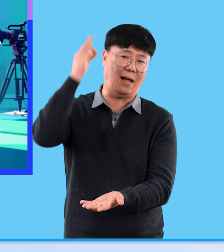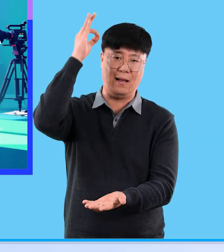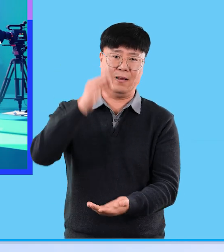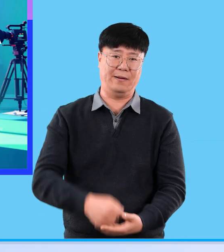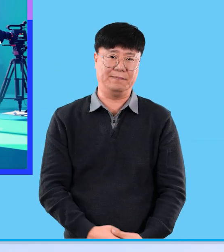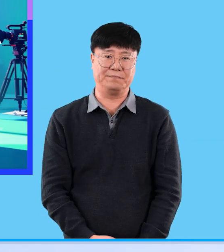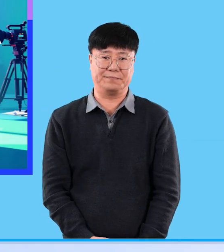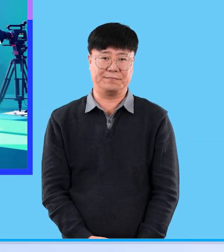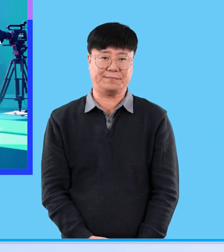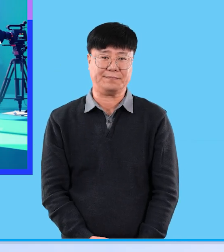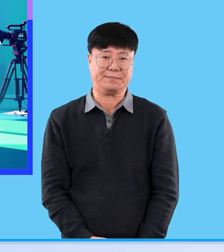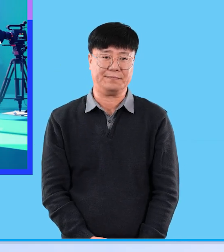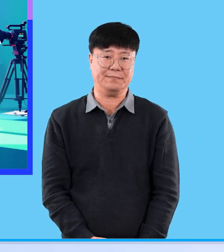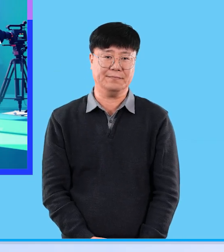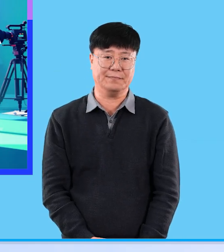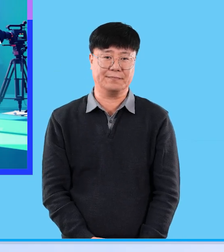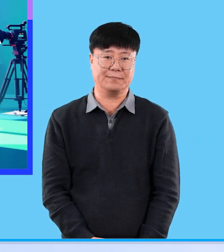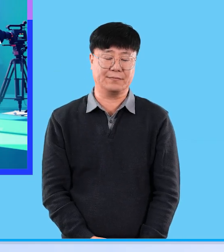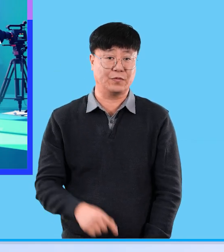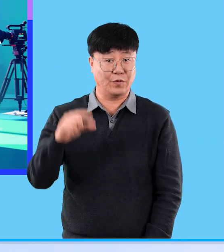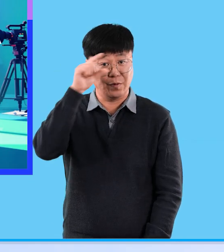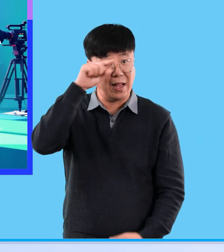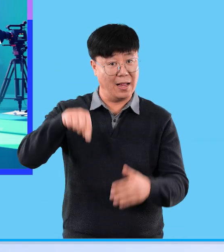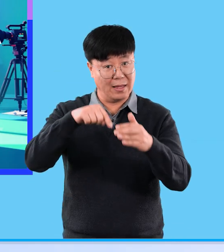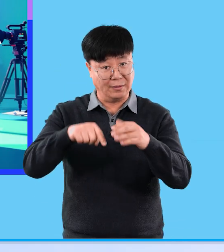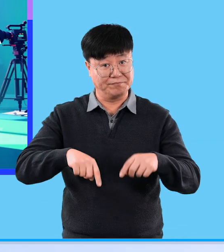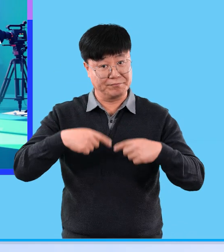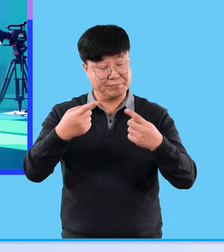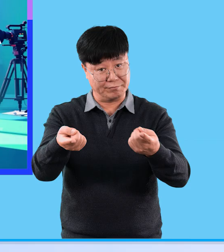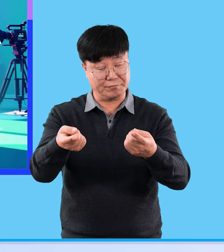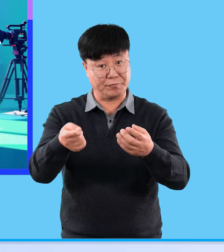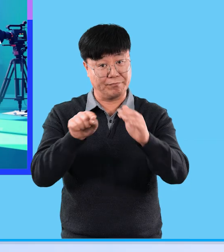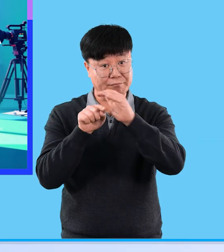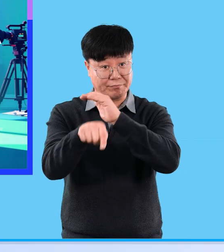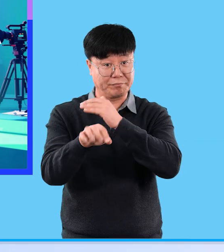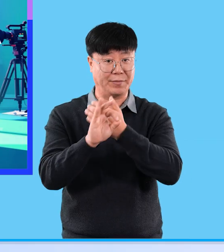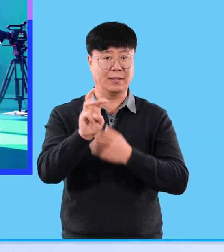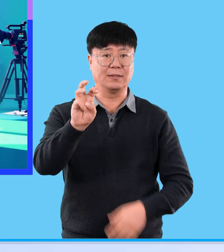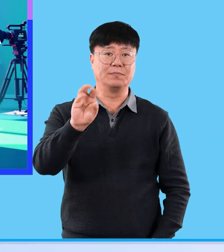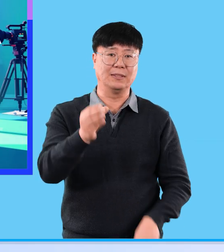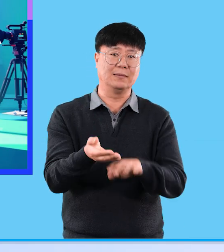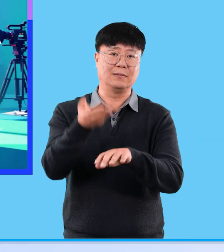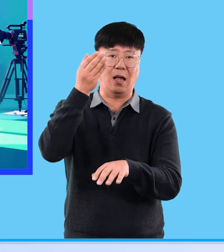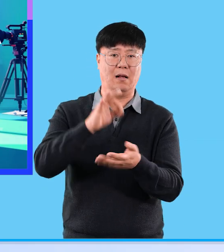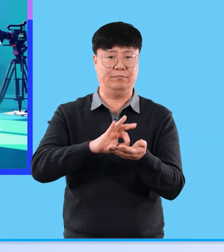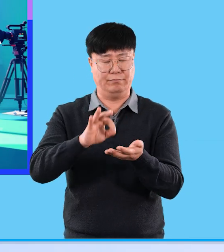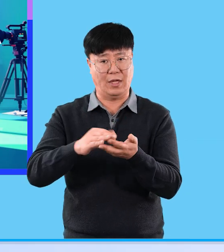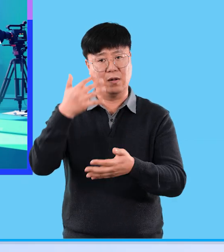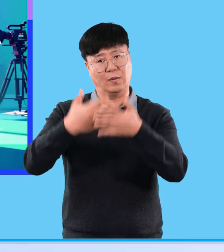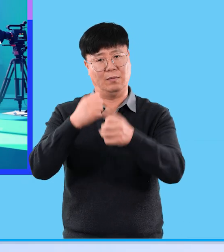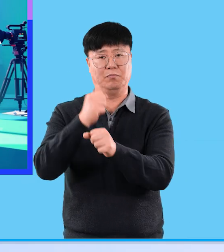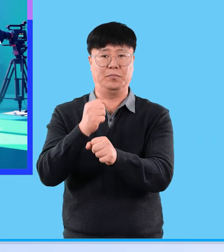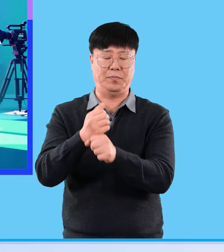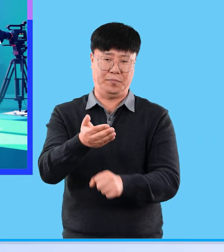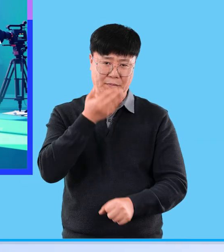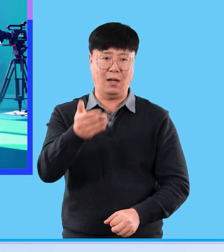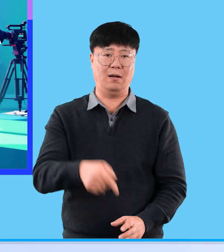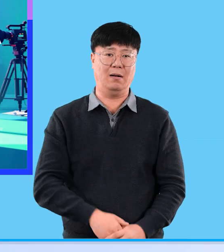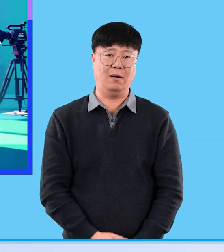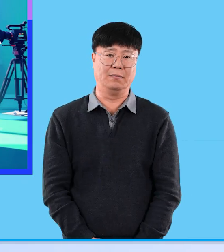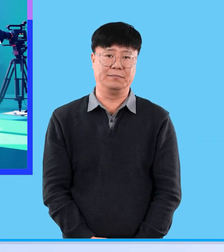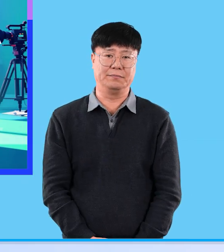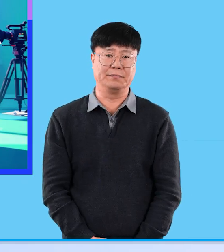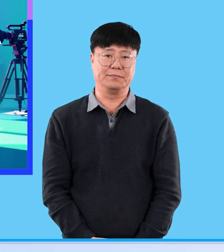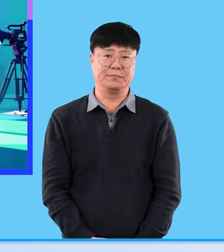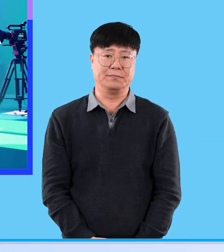너무나 고가입니다. 구글 안에 들어가게 되면은 30만 원 이상 정도는 써야 영상을